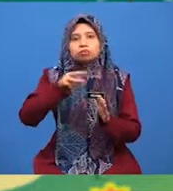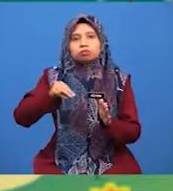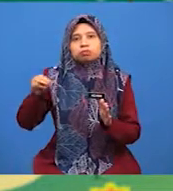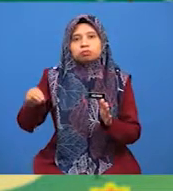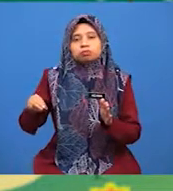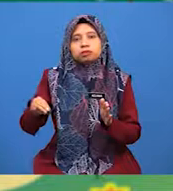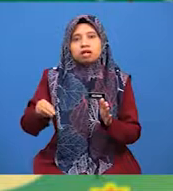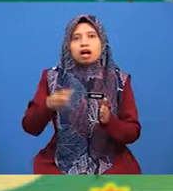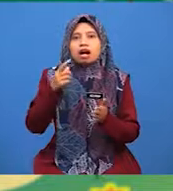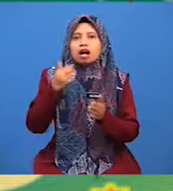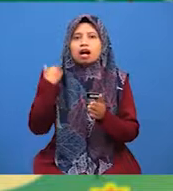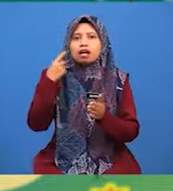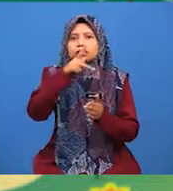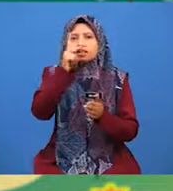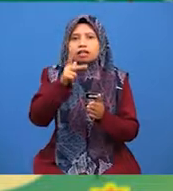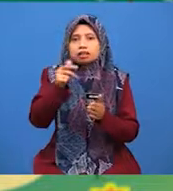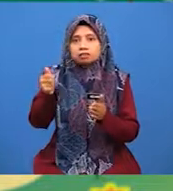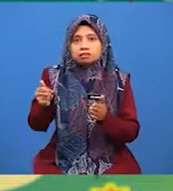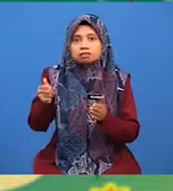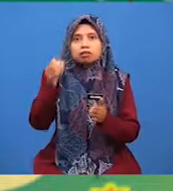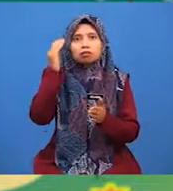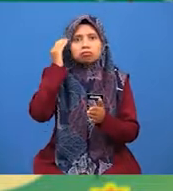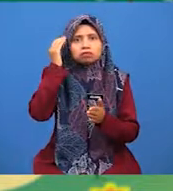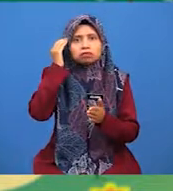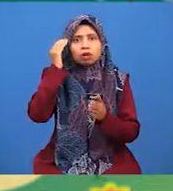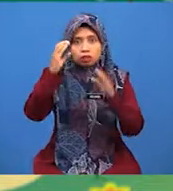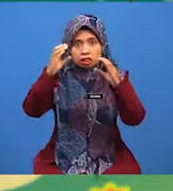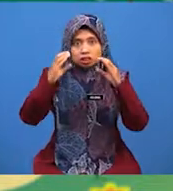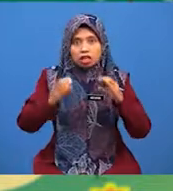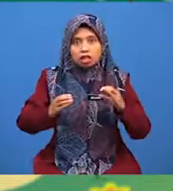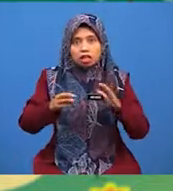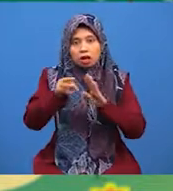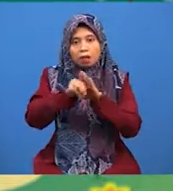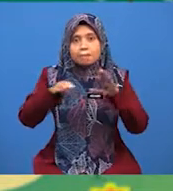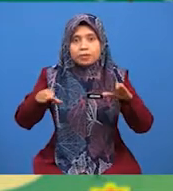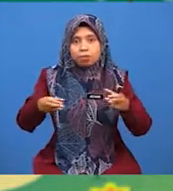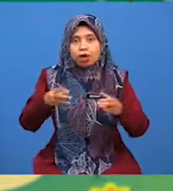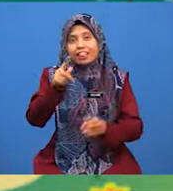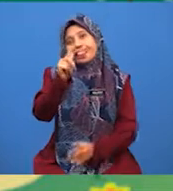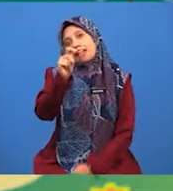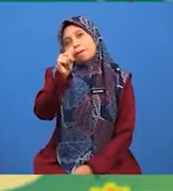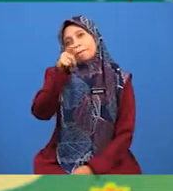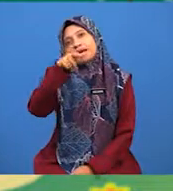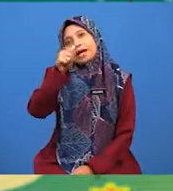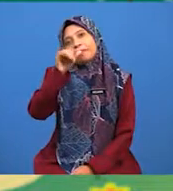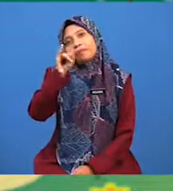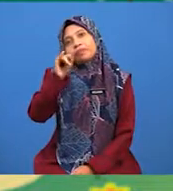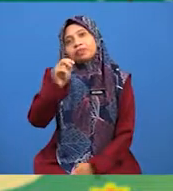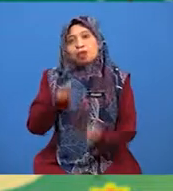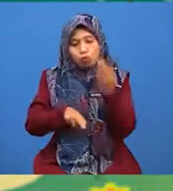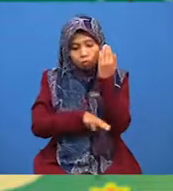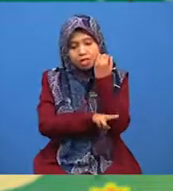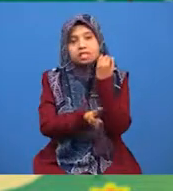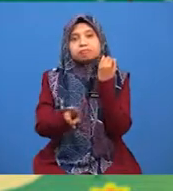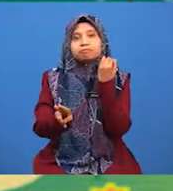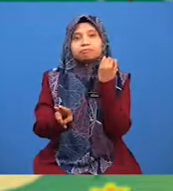murid-murid. Adakah anda mengetahui cara membuat tapai ubi? Jikalau tidak